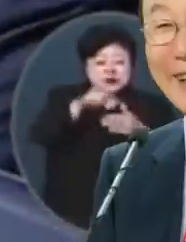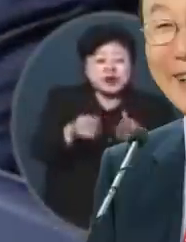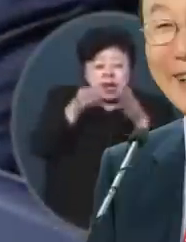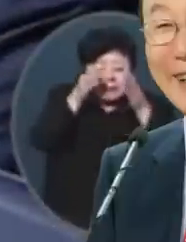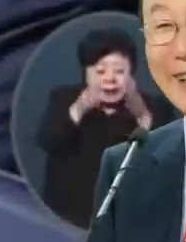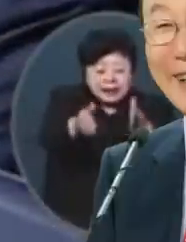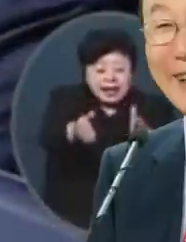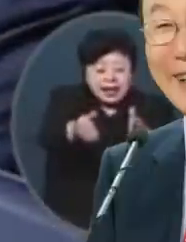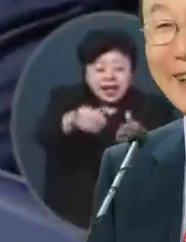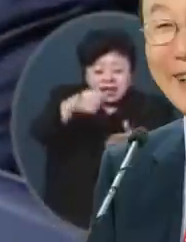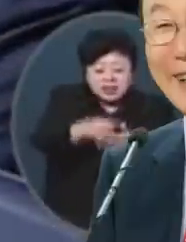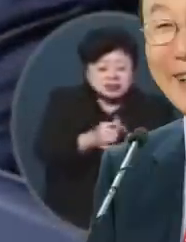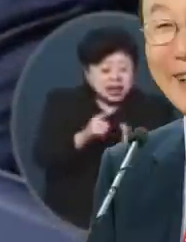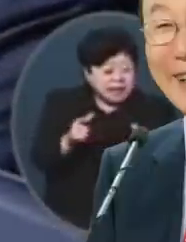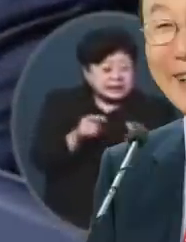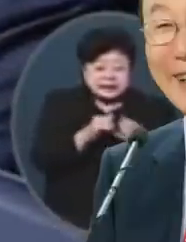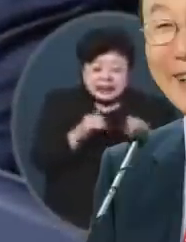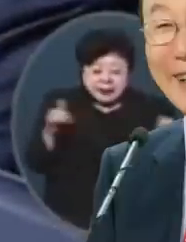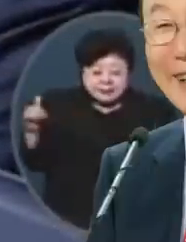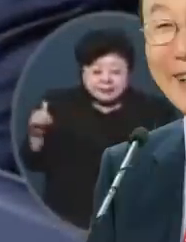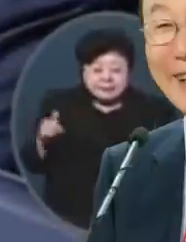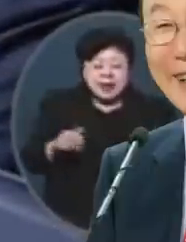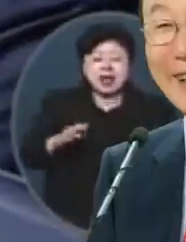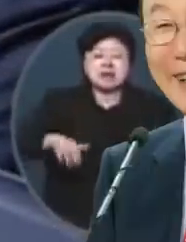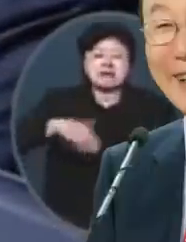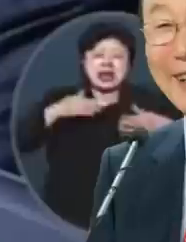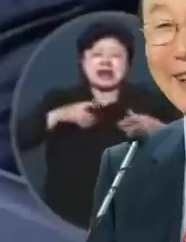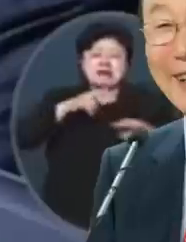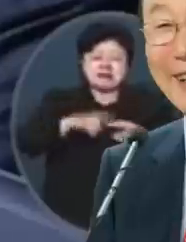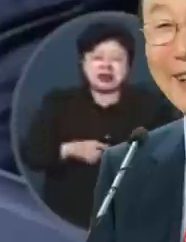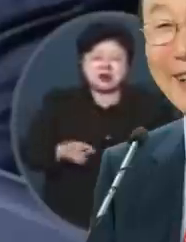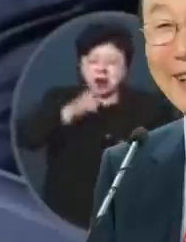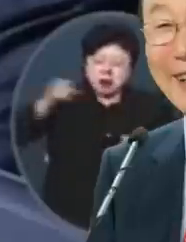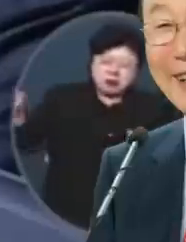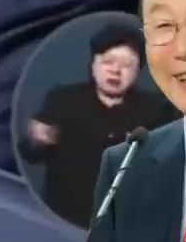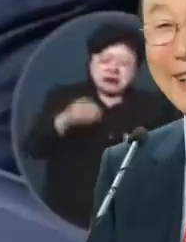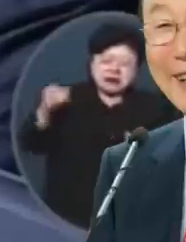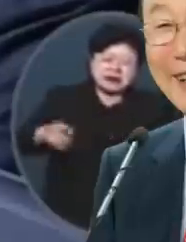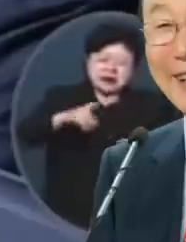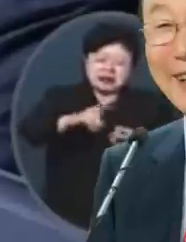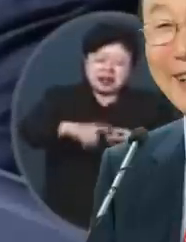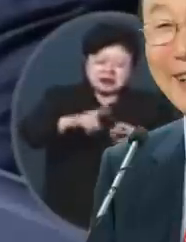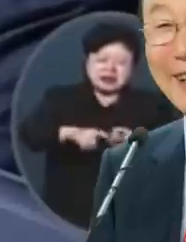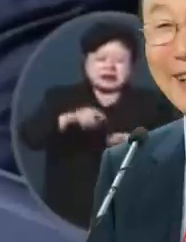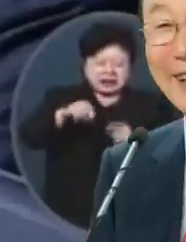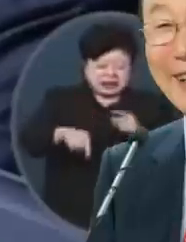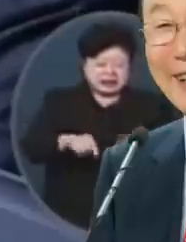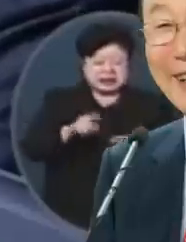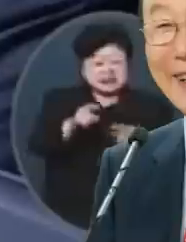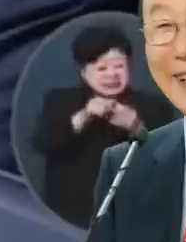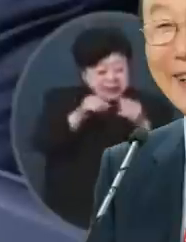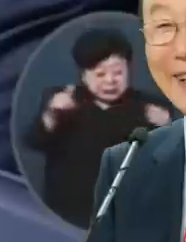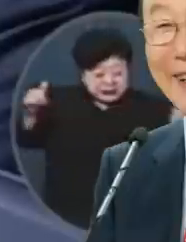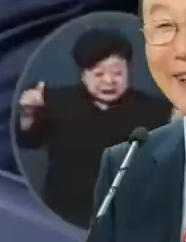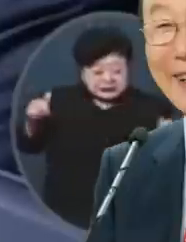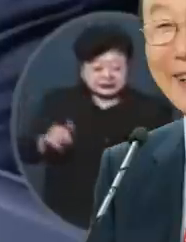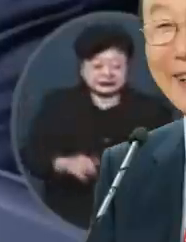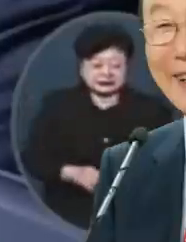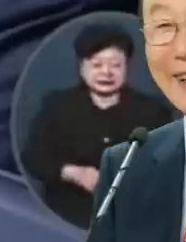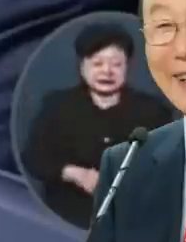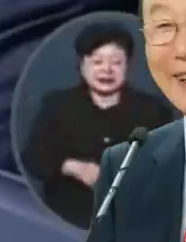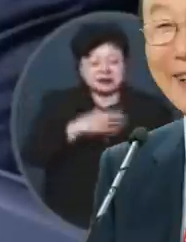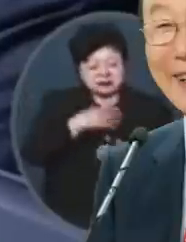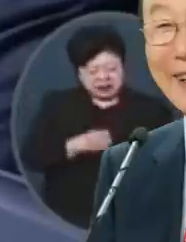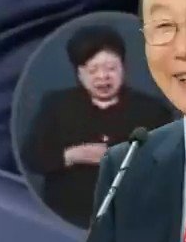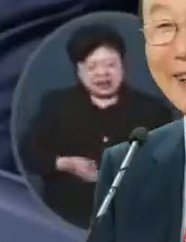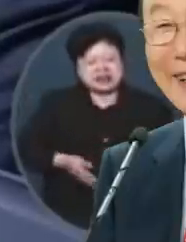방향을 결정하지 않은 사람은 바람 부는 대로 물결치는 대로 다닌다. 이런 사람은 가장 편한